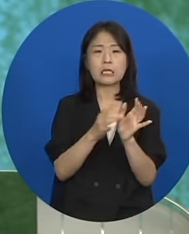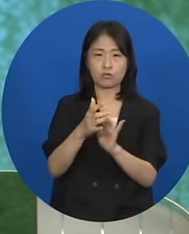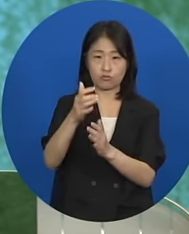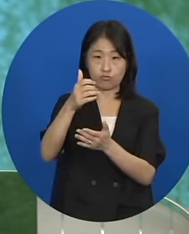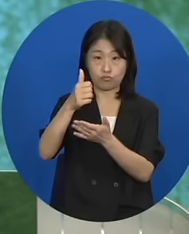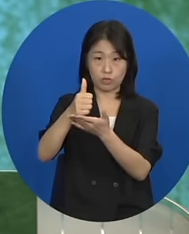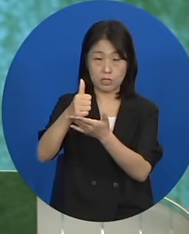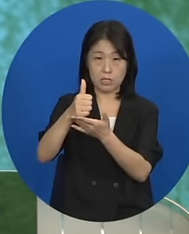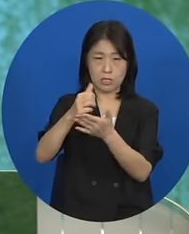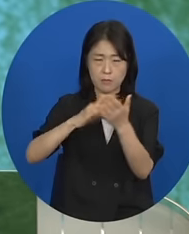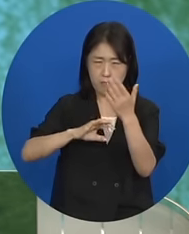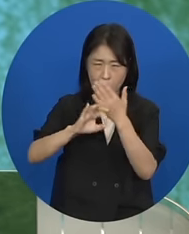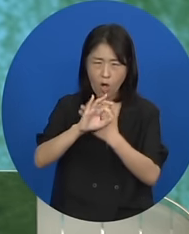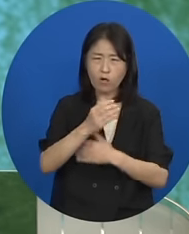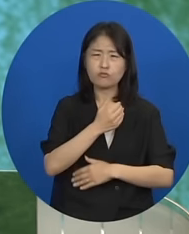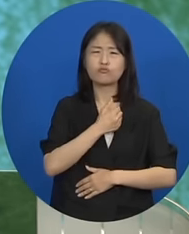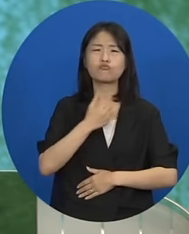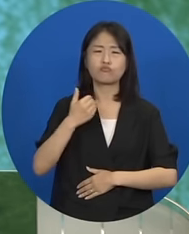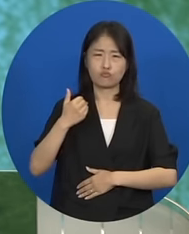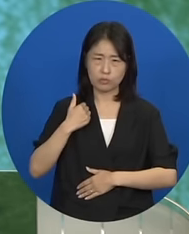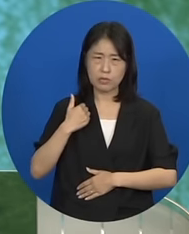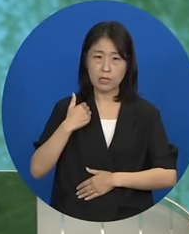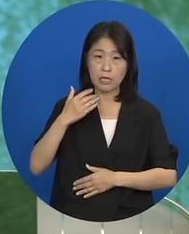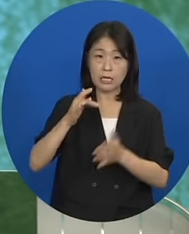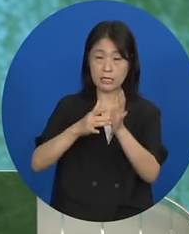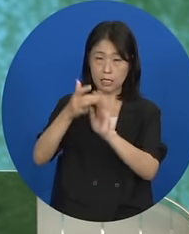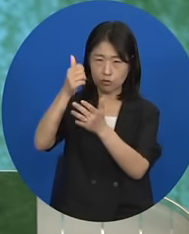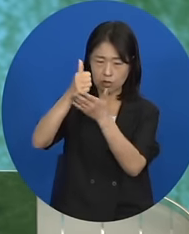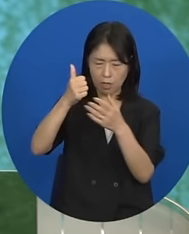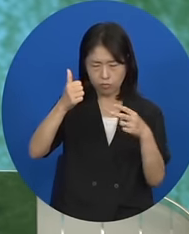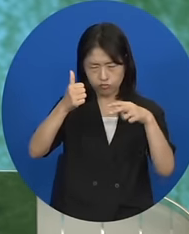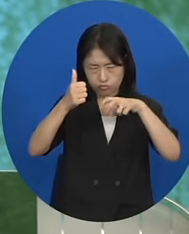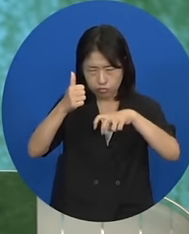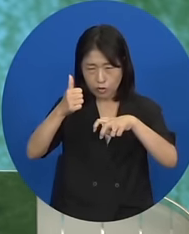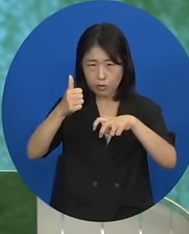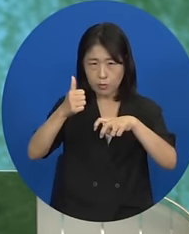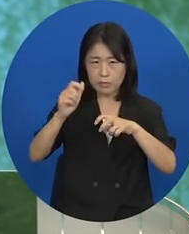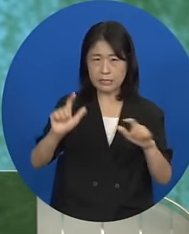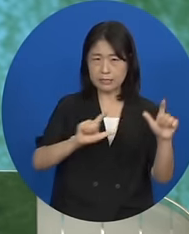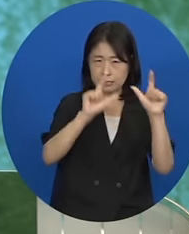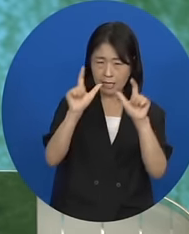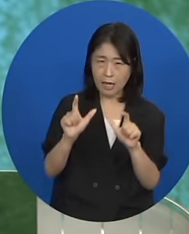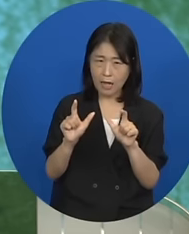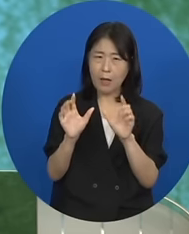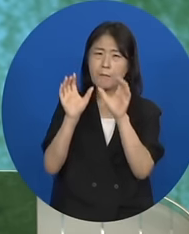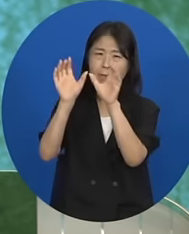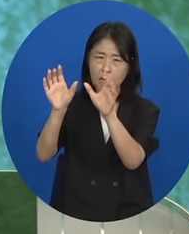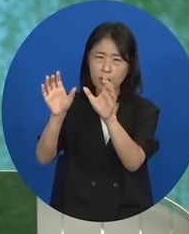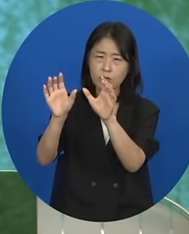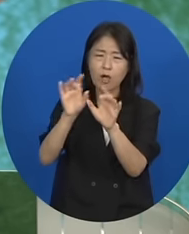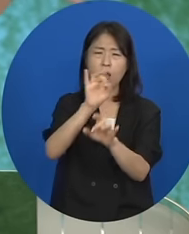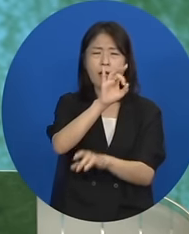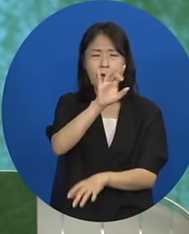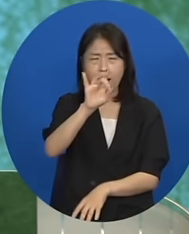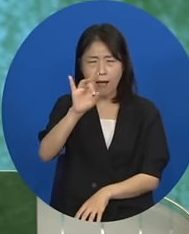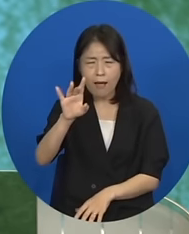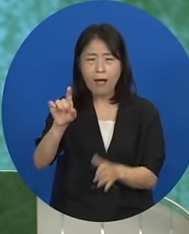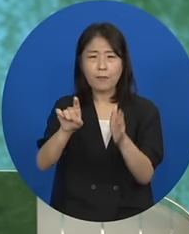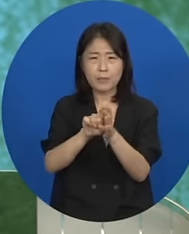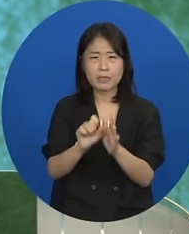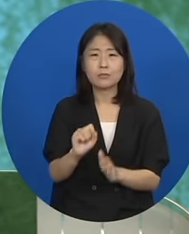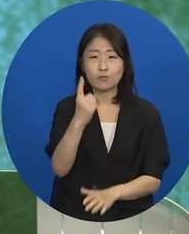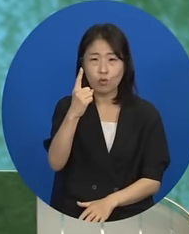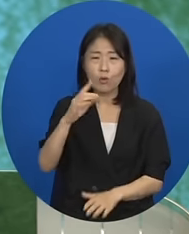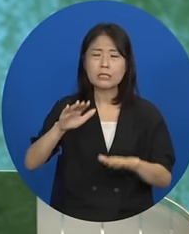충분합니다 예수님 앞에 무릎 꿇고 자신의 원을 인생을 들리고 막혔던 성 한분 한 분의 믿음을 통하이 교회가